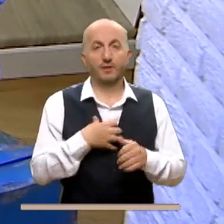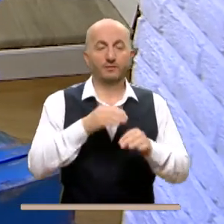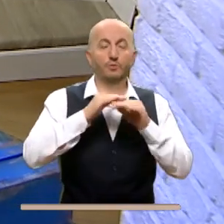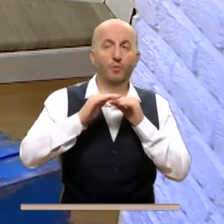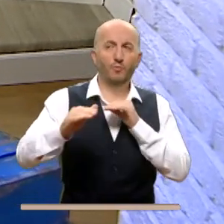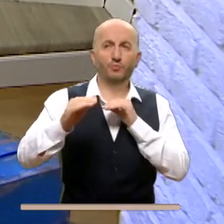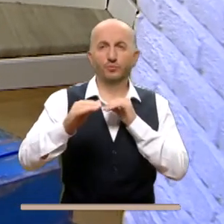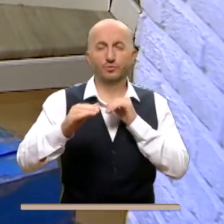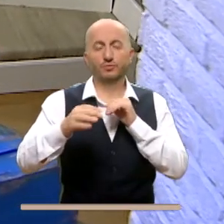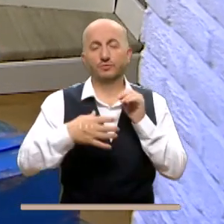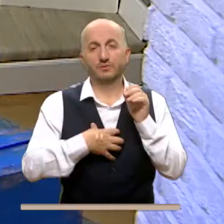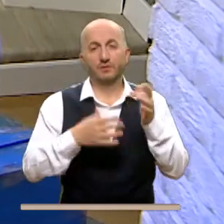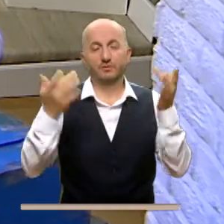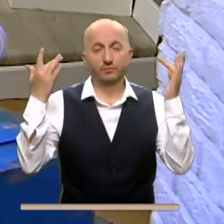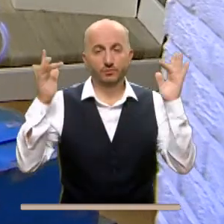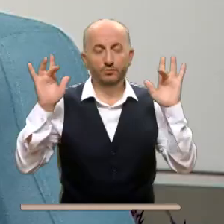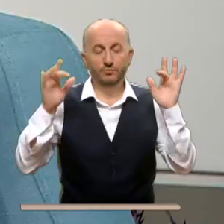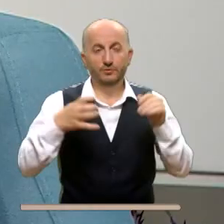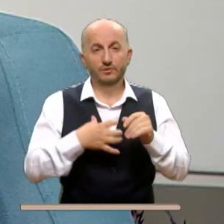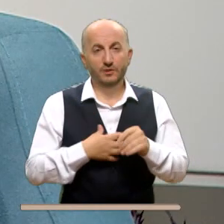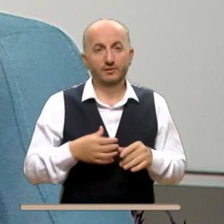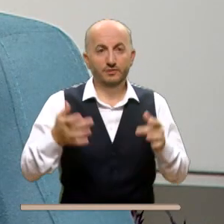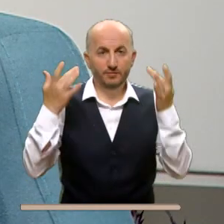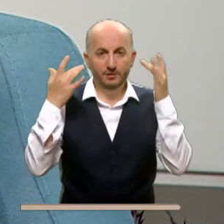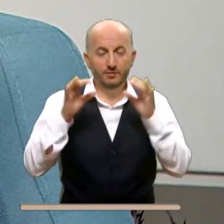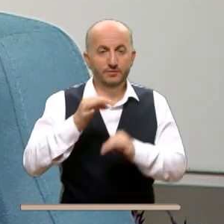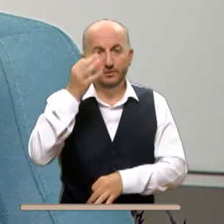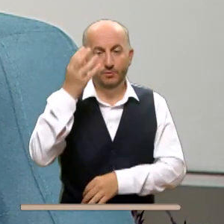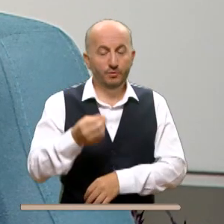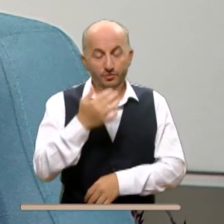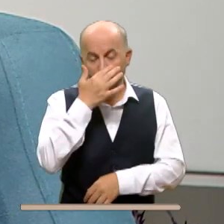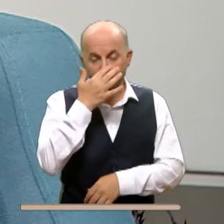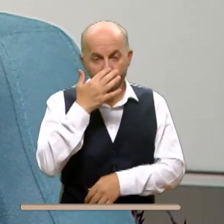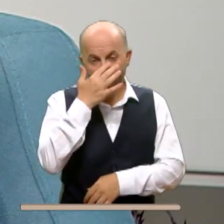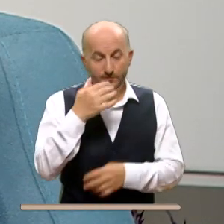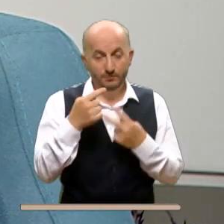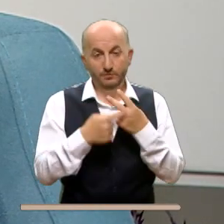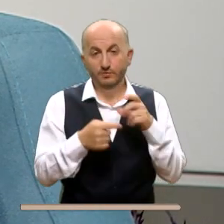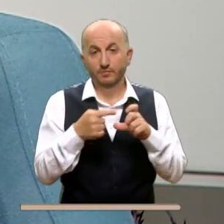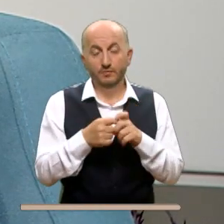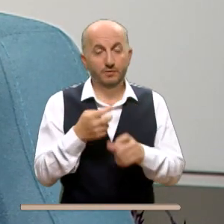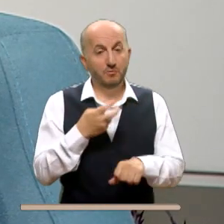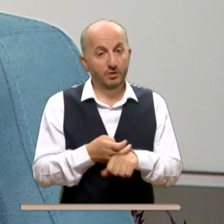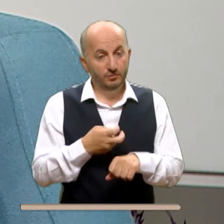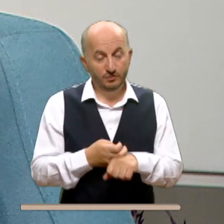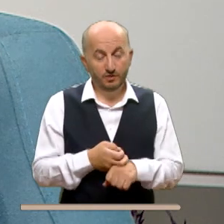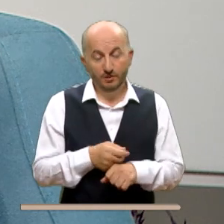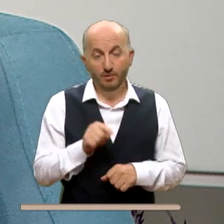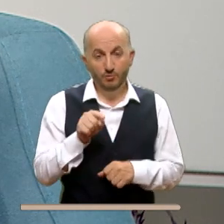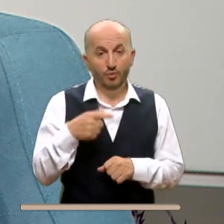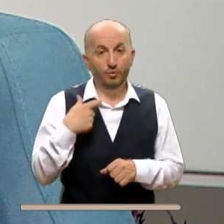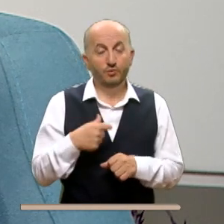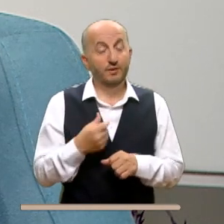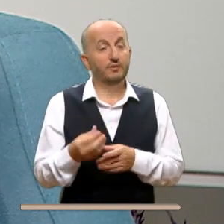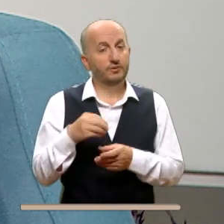toplumumuzun, kendi kültürümüzün, kendi medeniyetimizin insanı olacağız. Yunus Emre'de maşallah bu çok